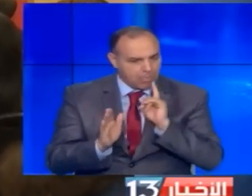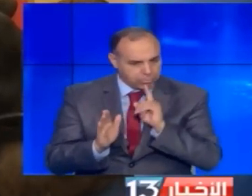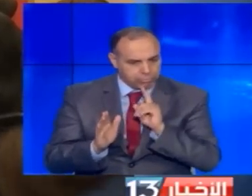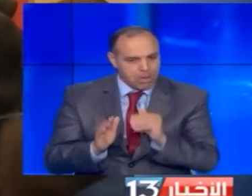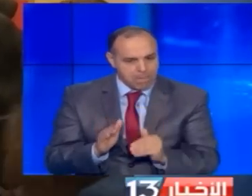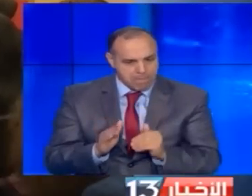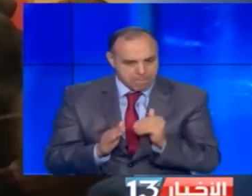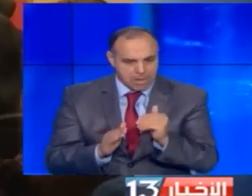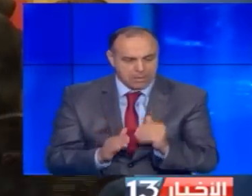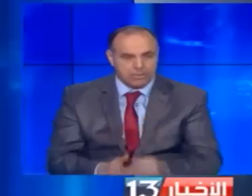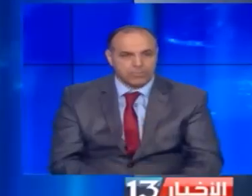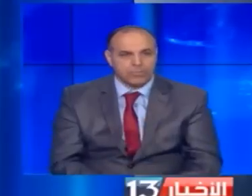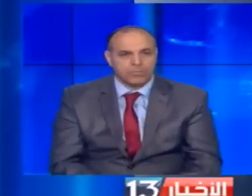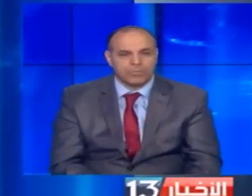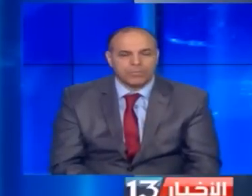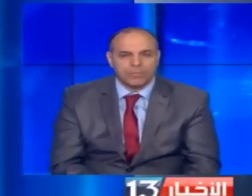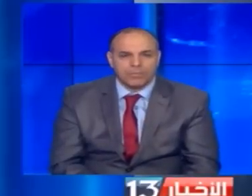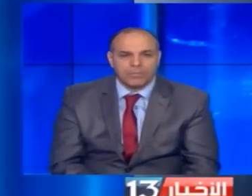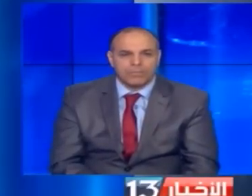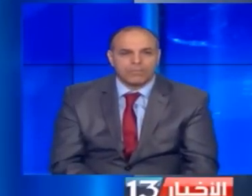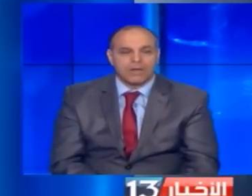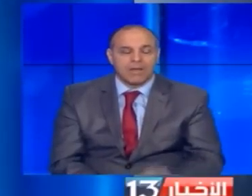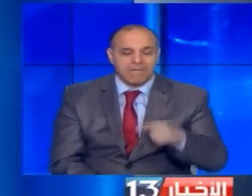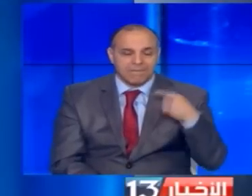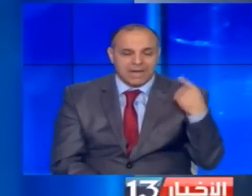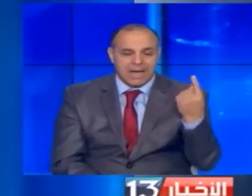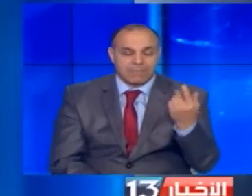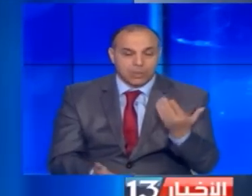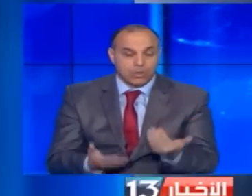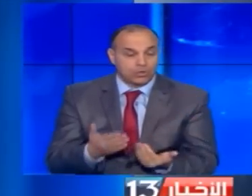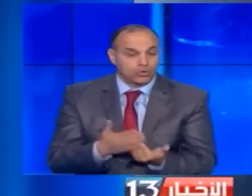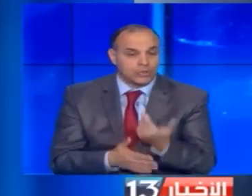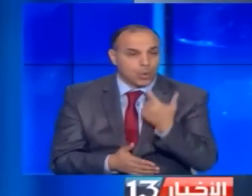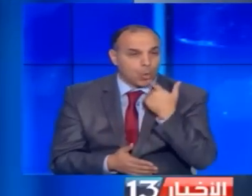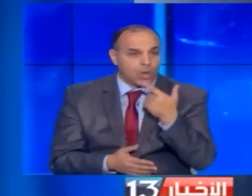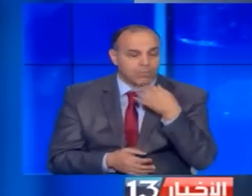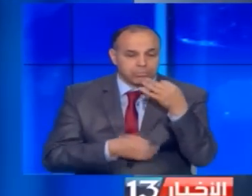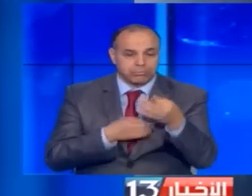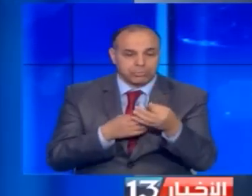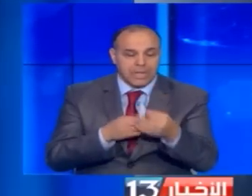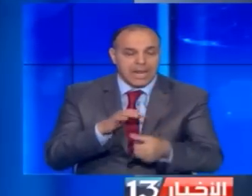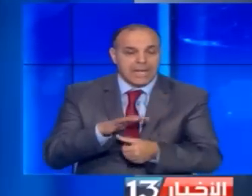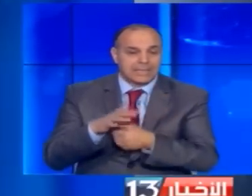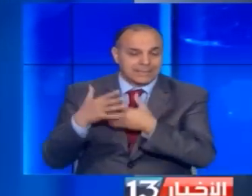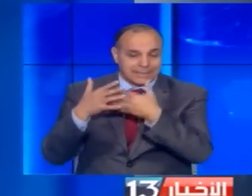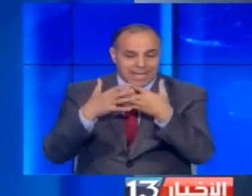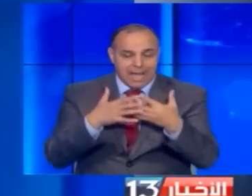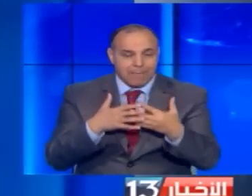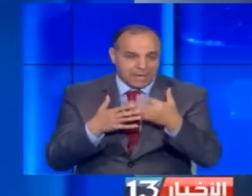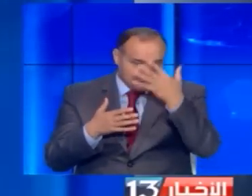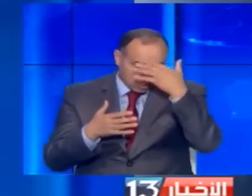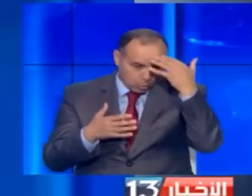اللازمة لذلك. إلى العالم ومستجده الآن، فقد صرح الرئيس الأمريكي دونالد